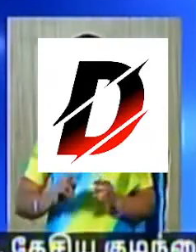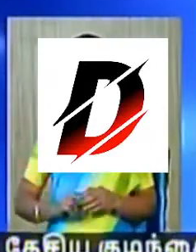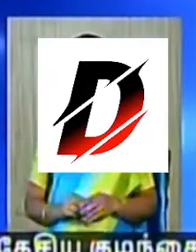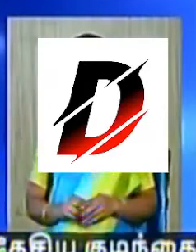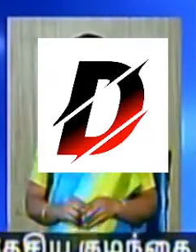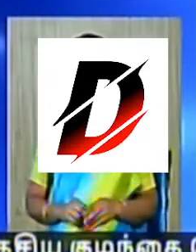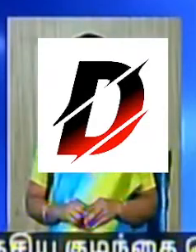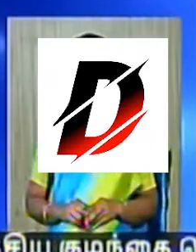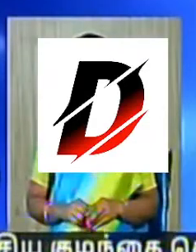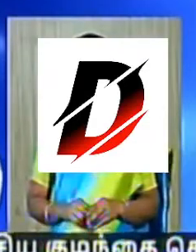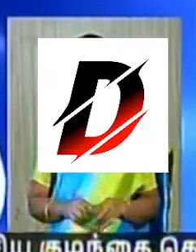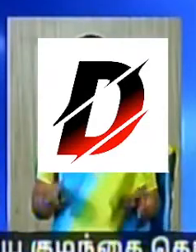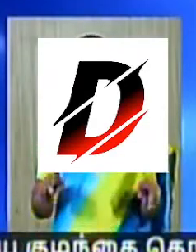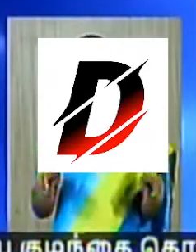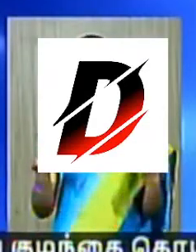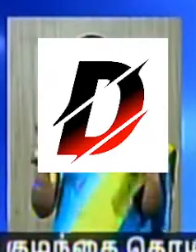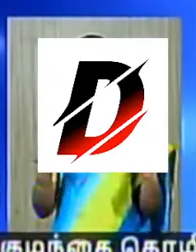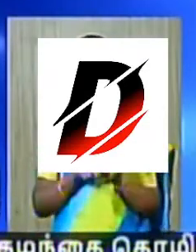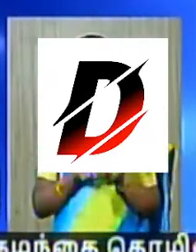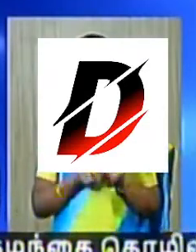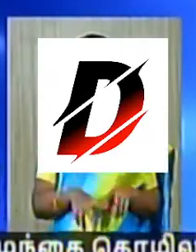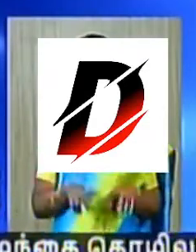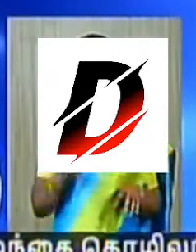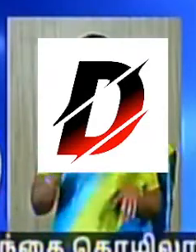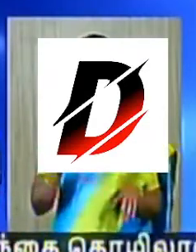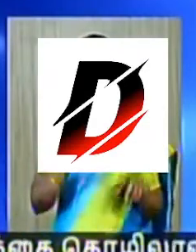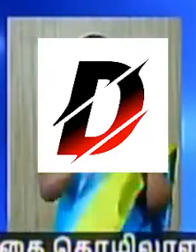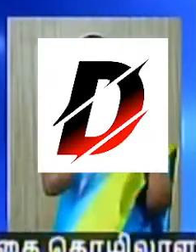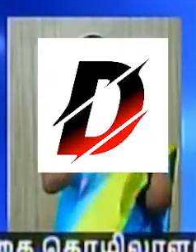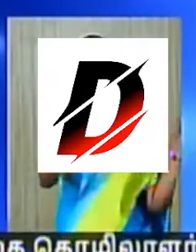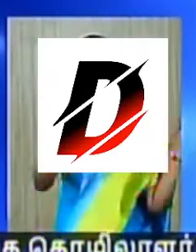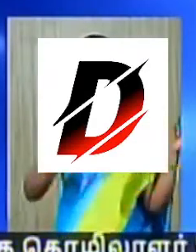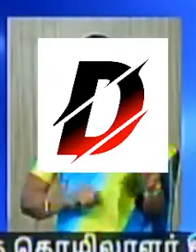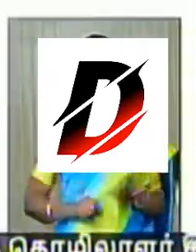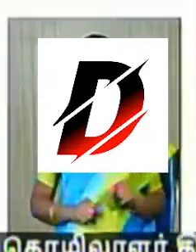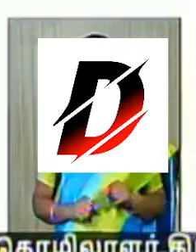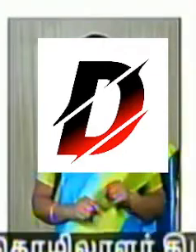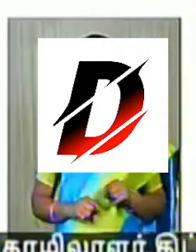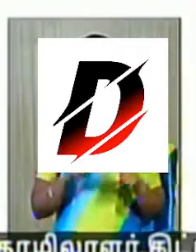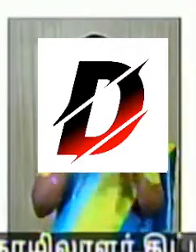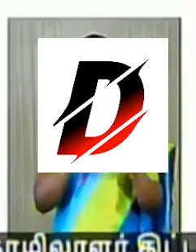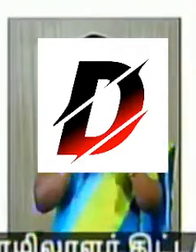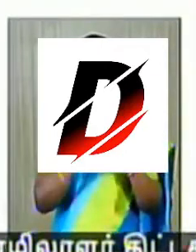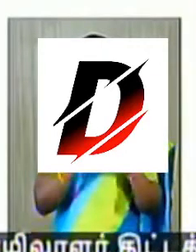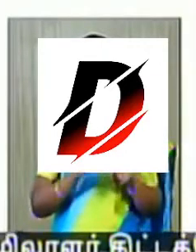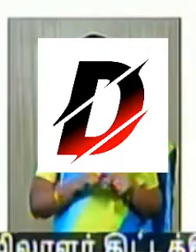இந்த இதுவும் இருபடி சமன்பாடு தான், இந்த பெருக்கு நான் உங்களுக்கு தெரிஞ்சிடும், நம்ம அதை பெருக்கி காமிக்க போகிறோம். பாருங்கள்